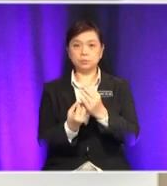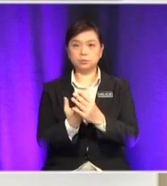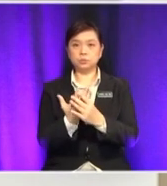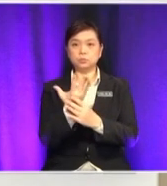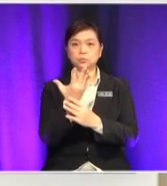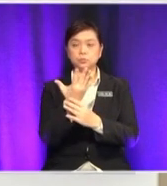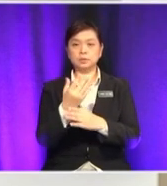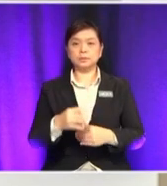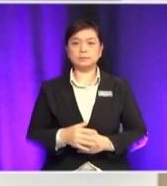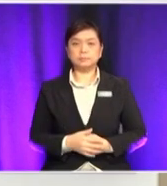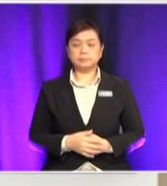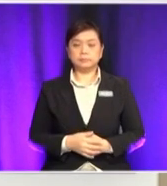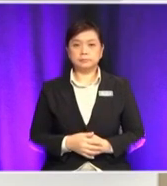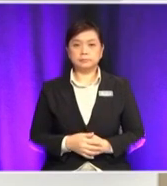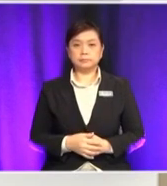yeah